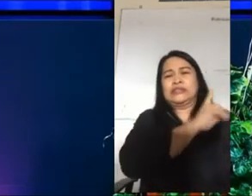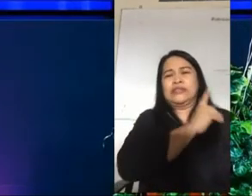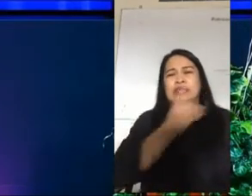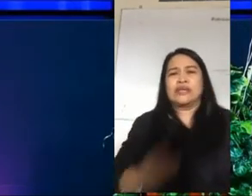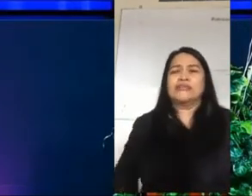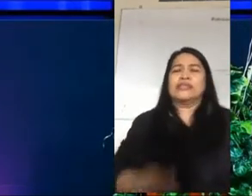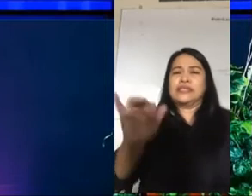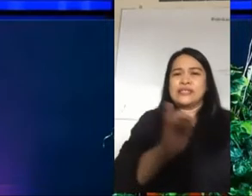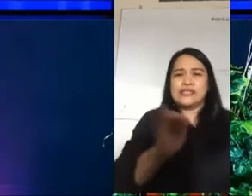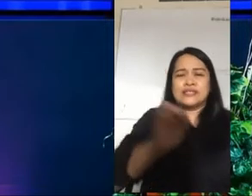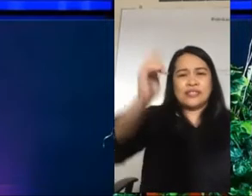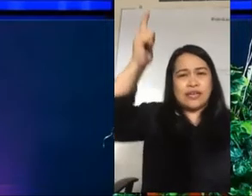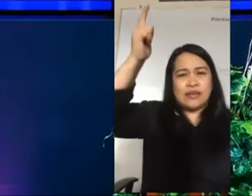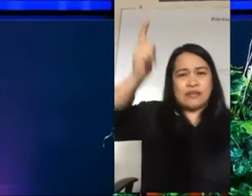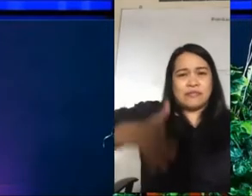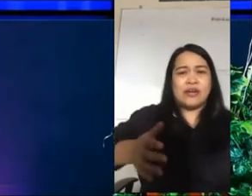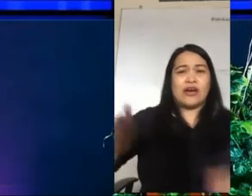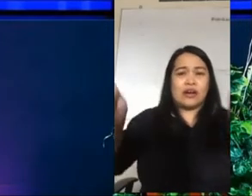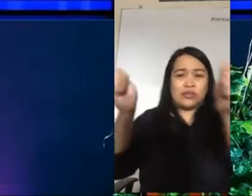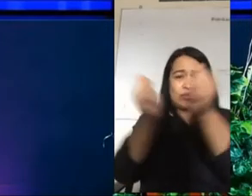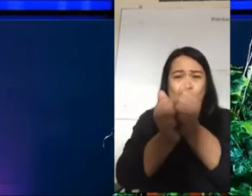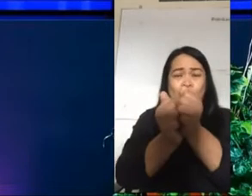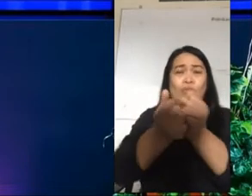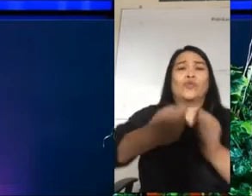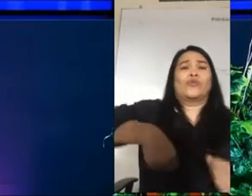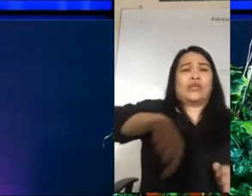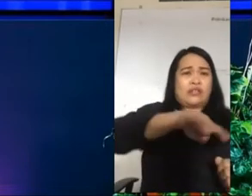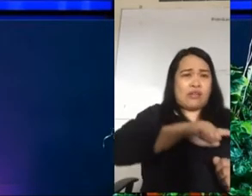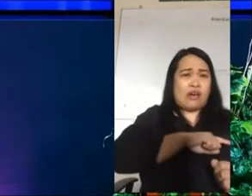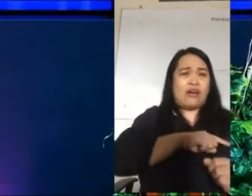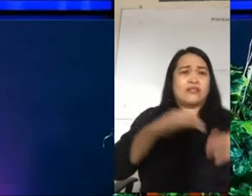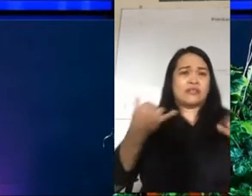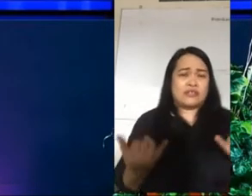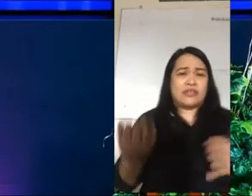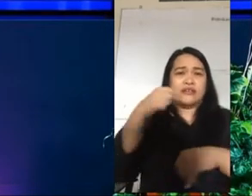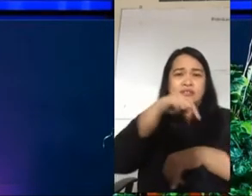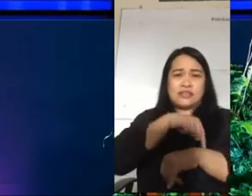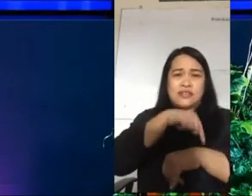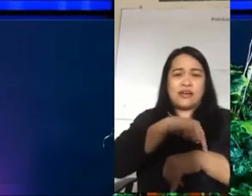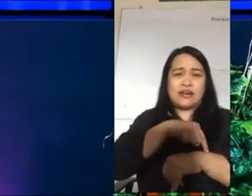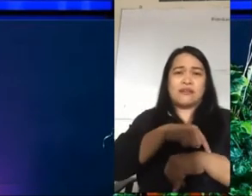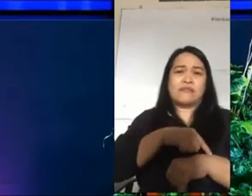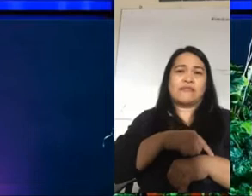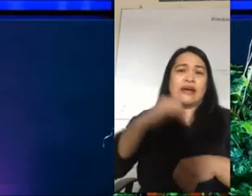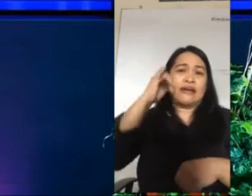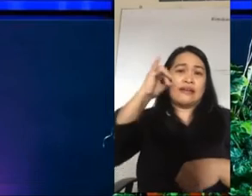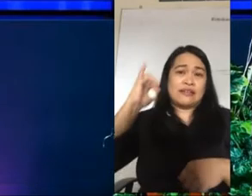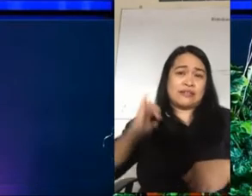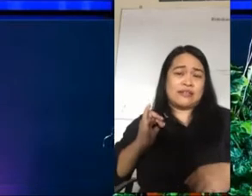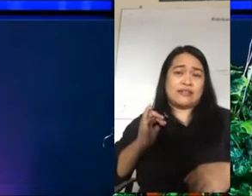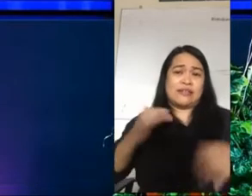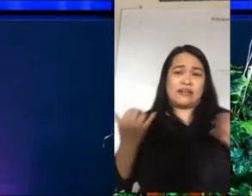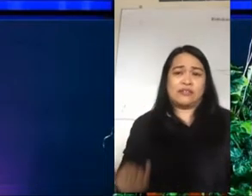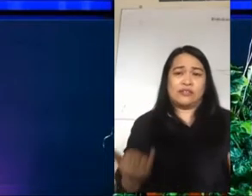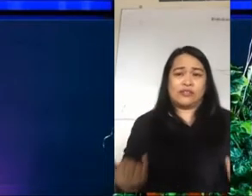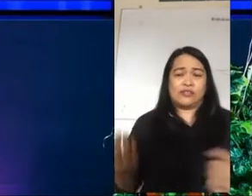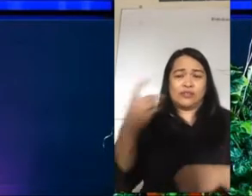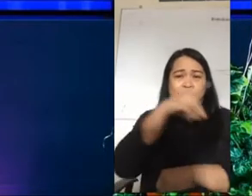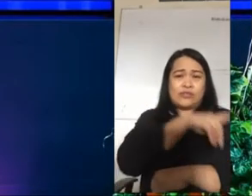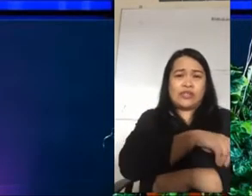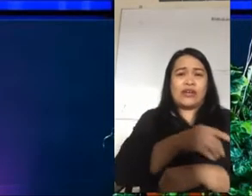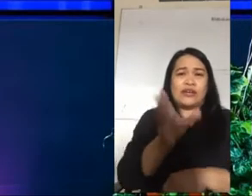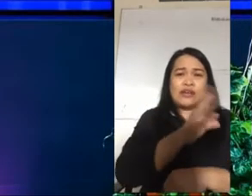Diyos na sumasa atin sa mga oras na ito. Yesterday, today, and forever, He is the God who